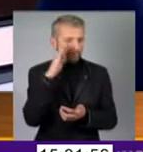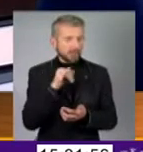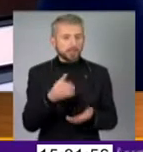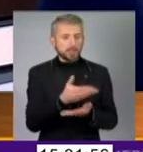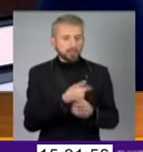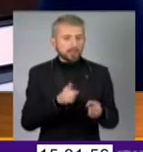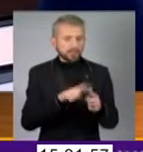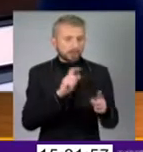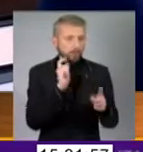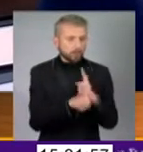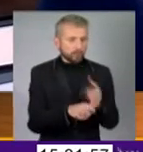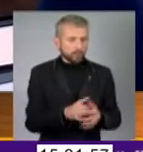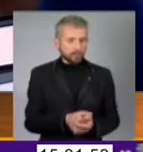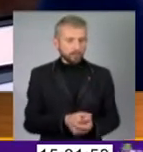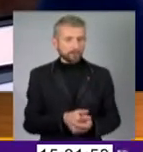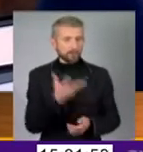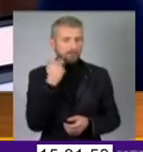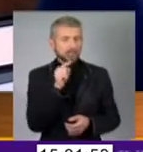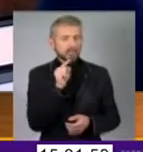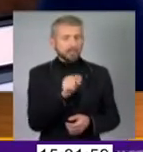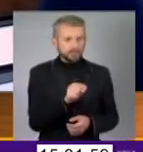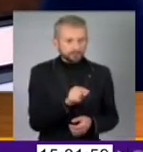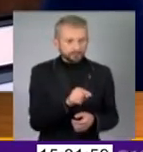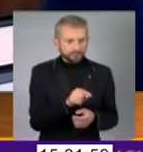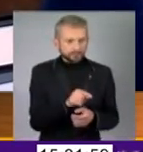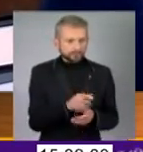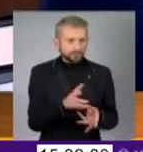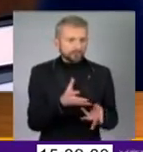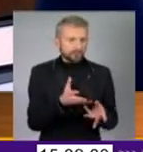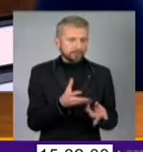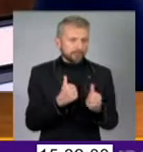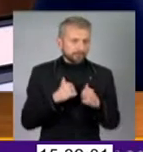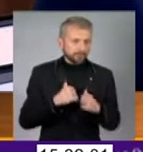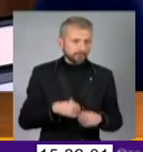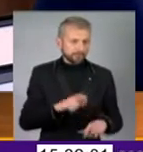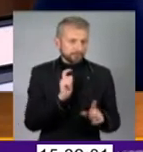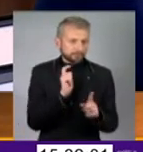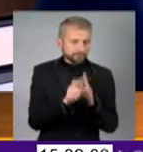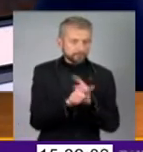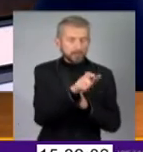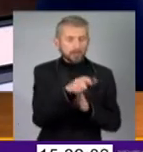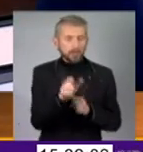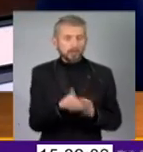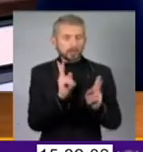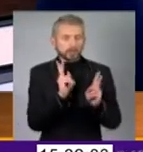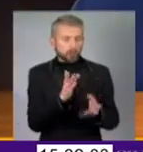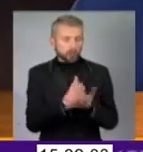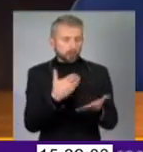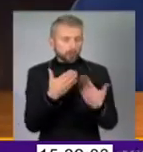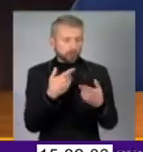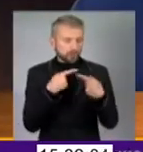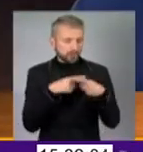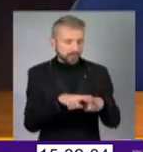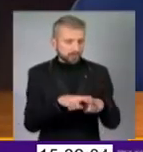на це реагуємо. Коли ти плавно реагуєш, як плавний пуск, скажімо так, люди, які мають відношення до техніки, зрозуміють, про що я